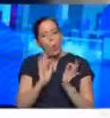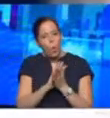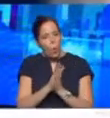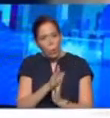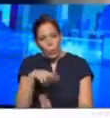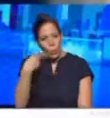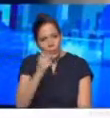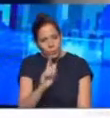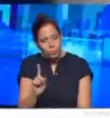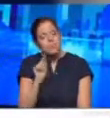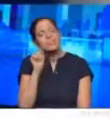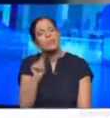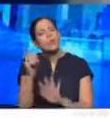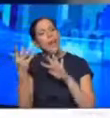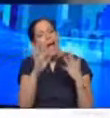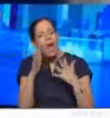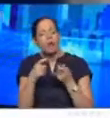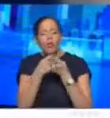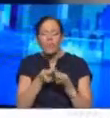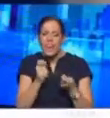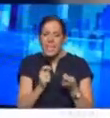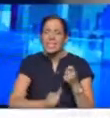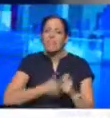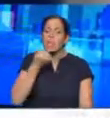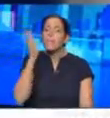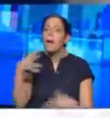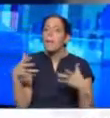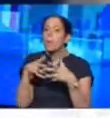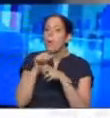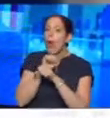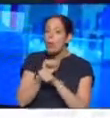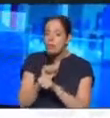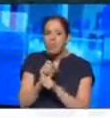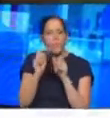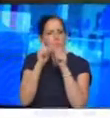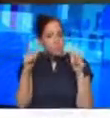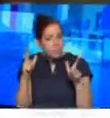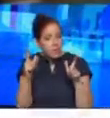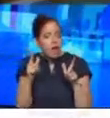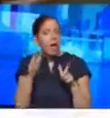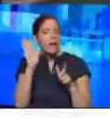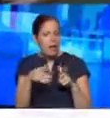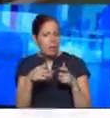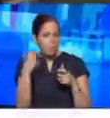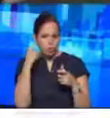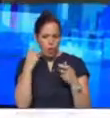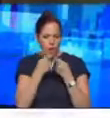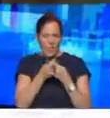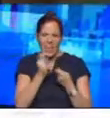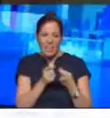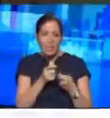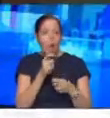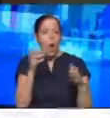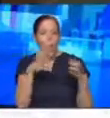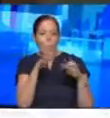הערכה של ח"כים ושרים גם בקואליציה, ומפתיע מאוד לשמוע ליטל גם חברי כנסת מהאופוזיציה, ושוחחתי